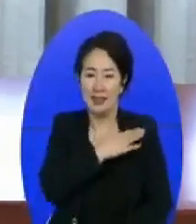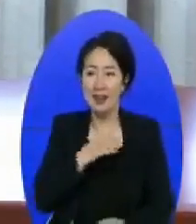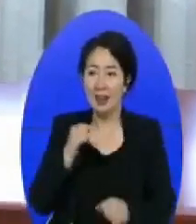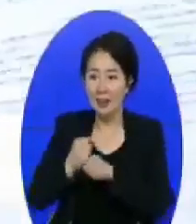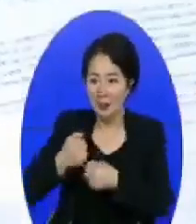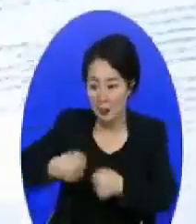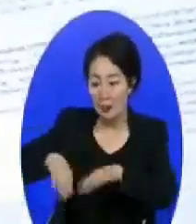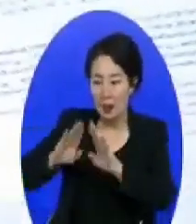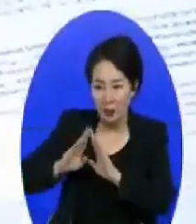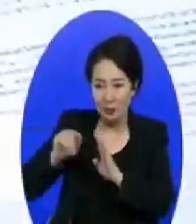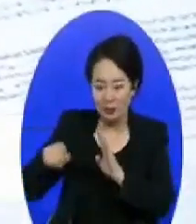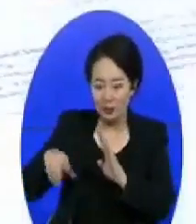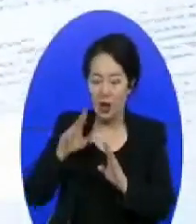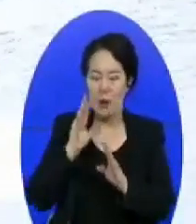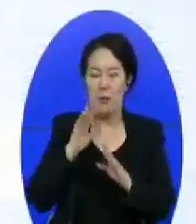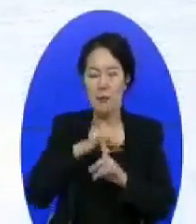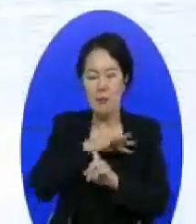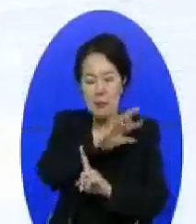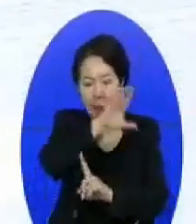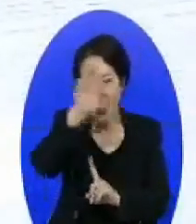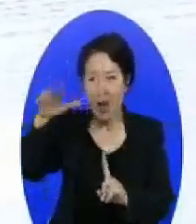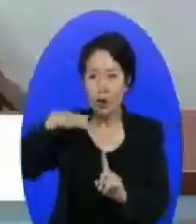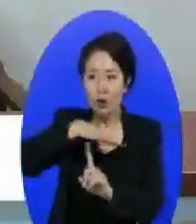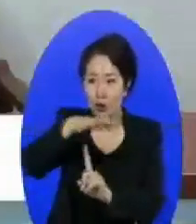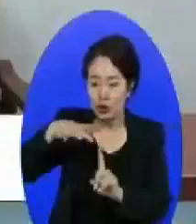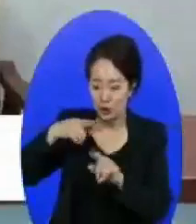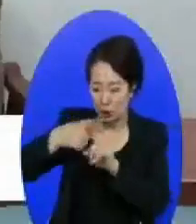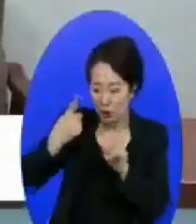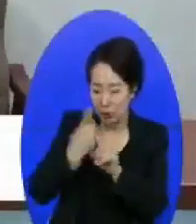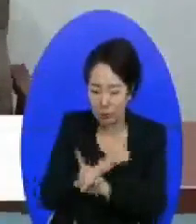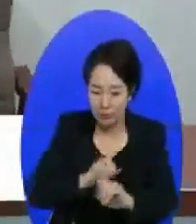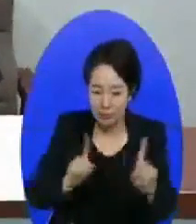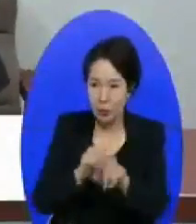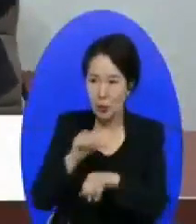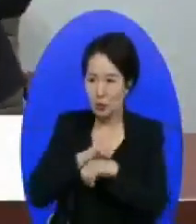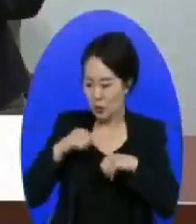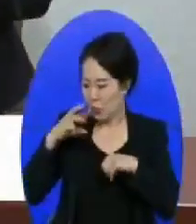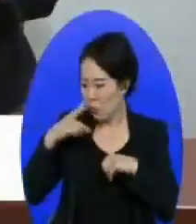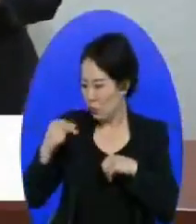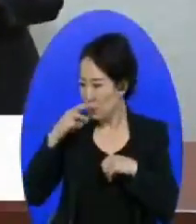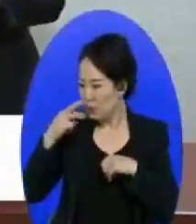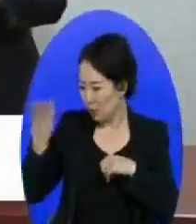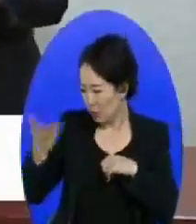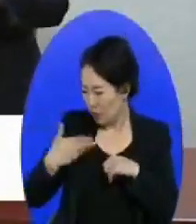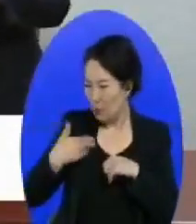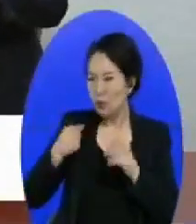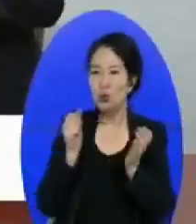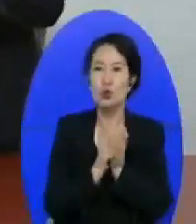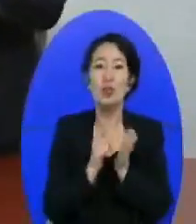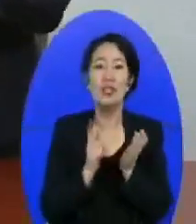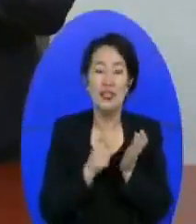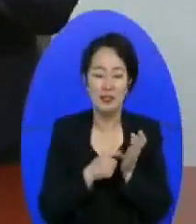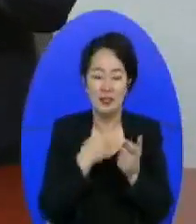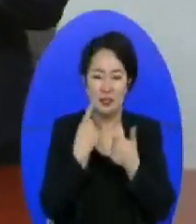байгаль орчны эсрэг гэмт хэрэгтэй тэмцгэд иргэд олон нийтийн үнэн бодтой мэдээлэл чухал байгааг алба хаагчид хэлж өгсөн